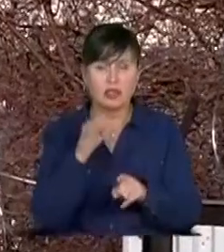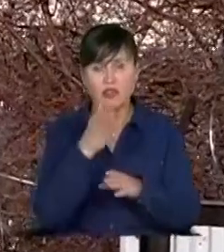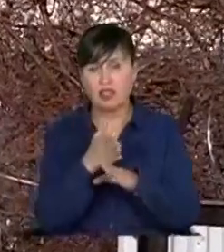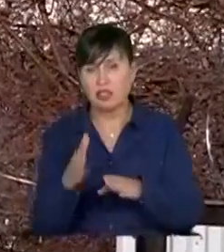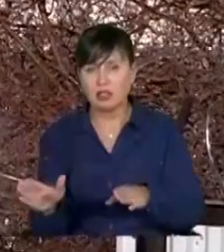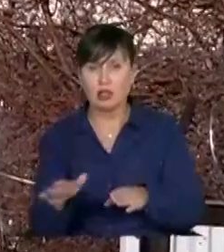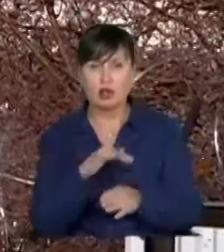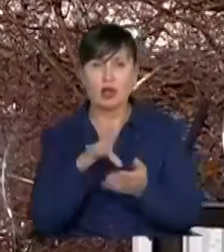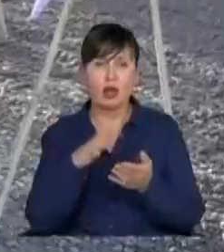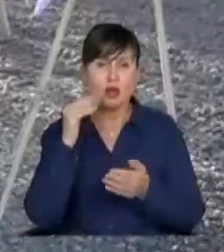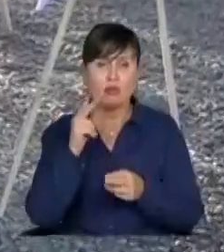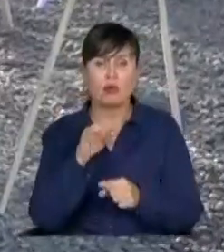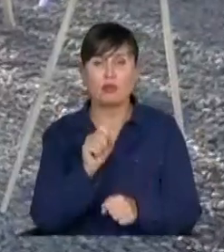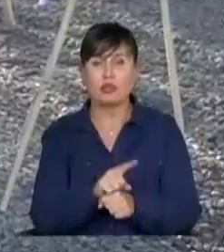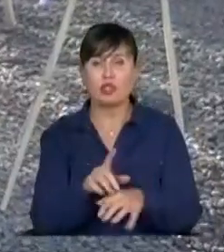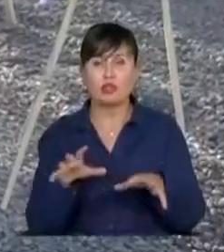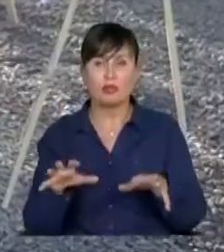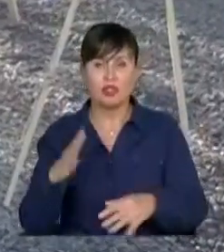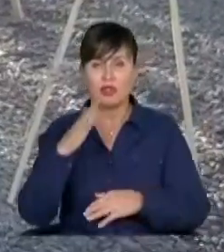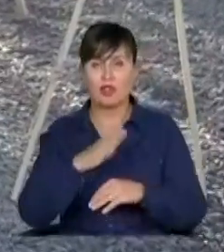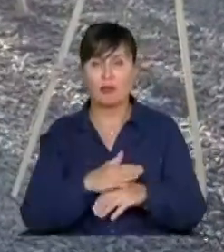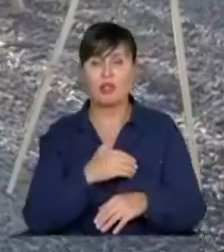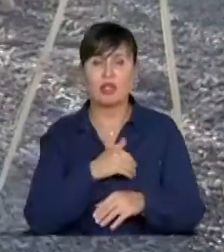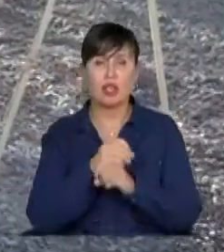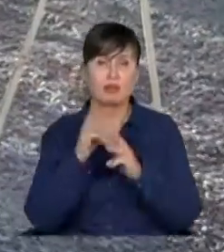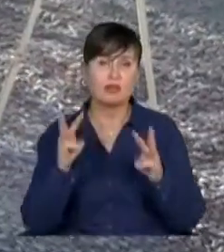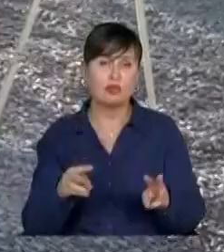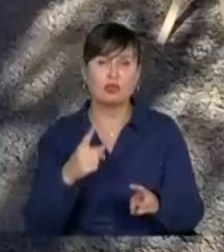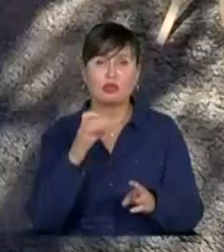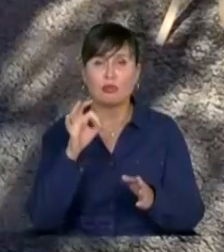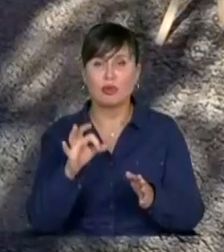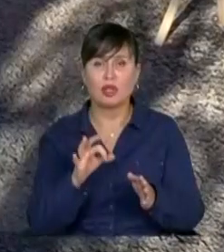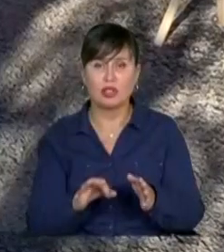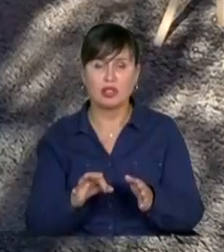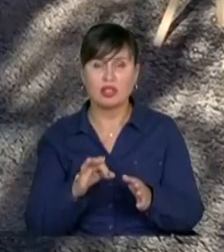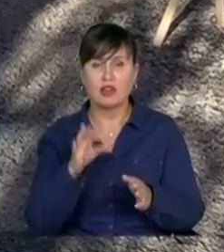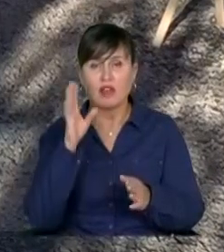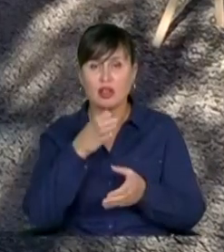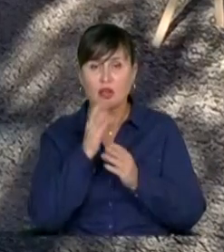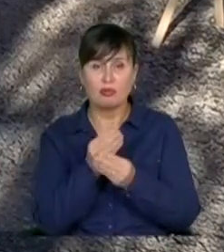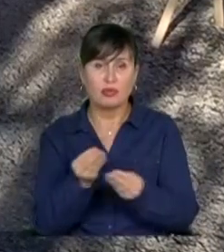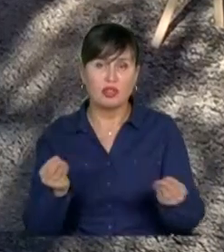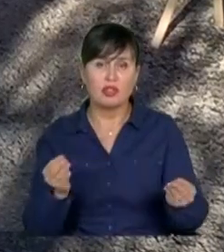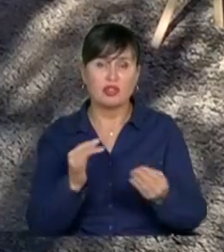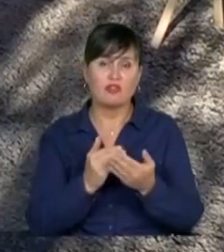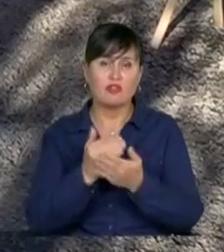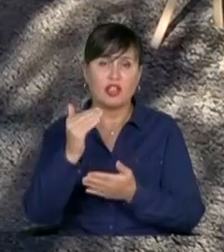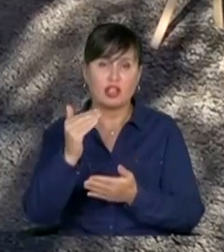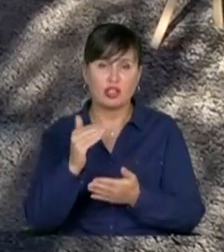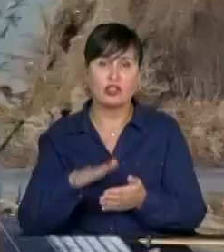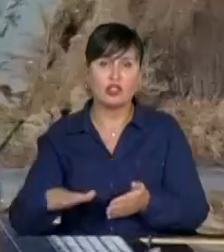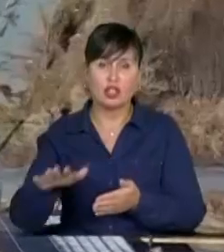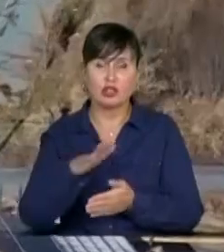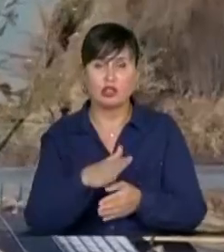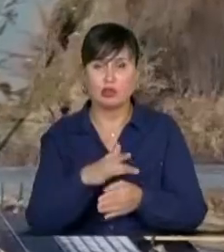Алмааты поэтому по поручению президента в акимате намерены обеспечить стопроцентный охват питьевой водой особенно в верхней части города в ме и